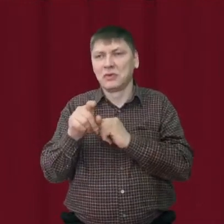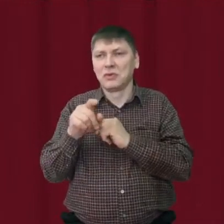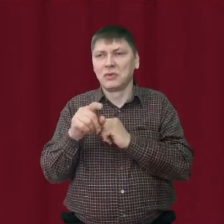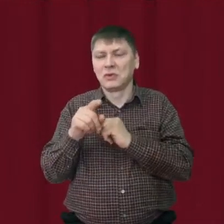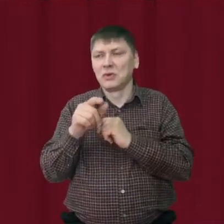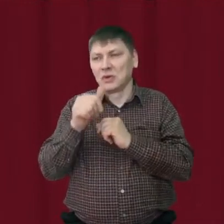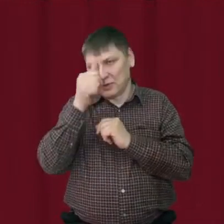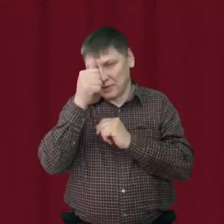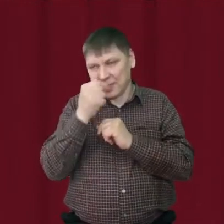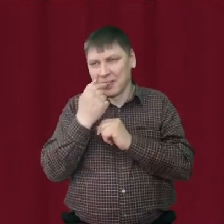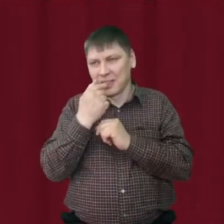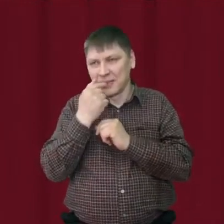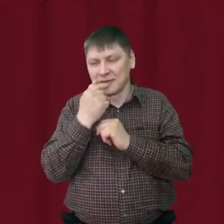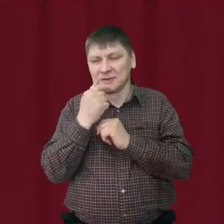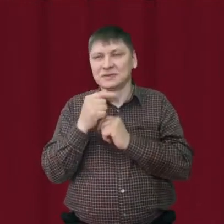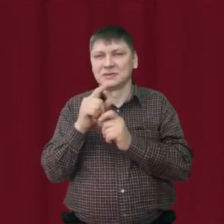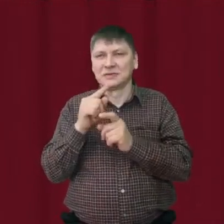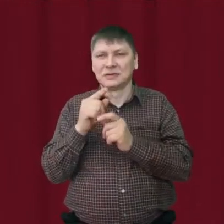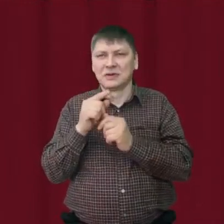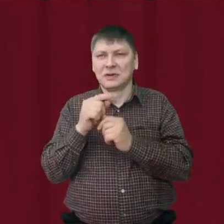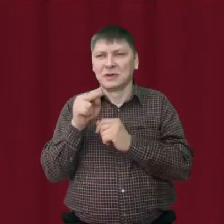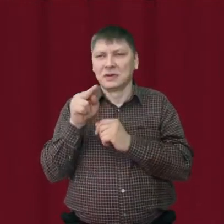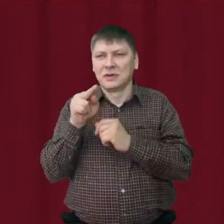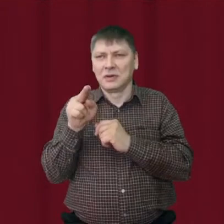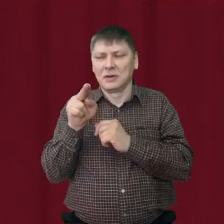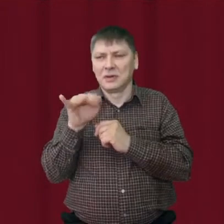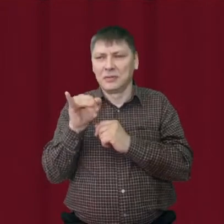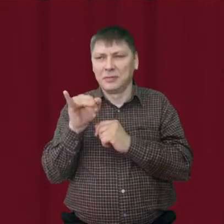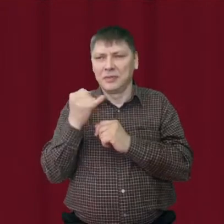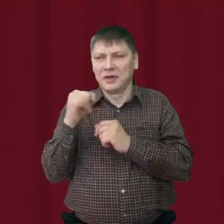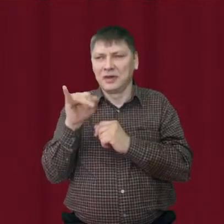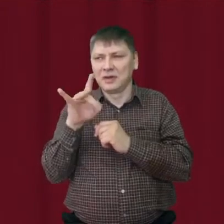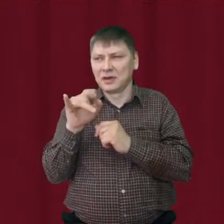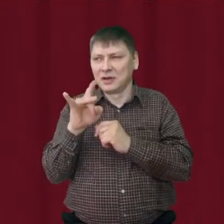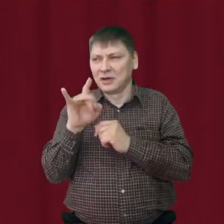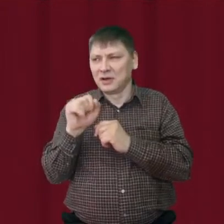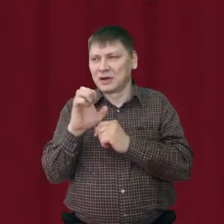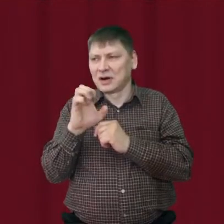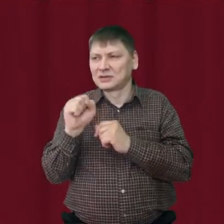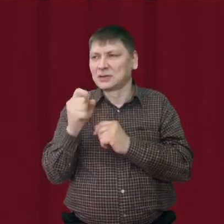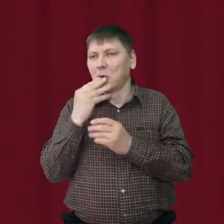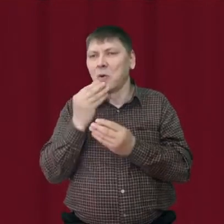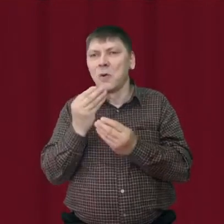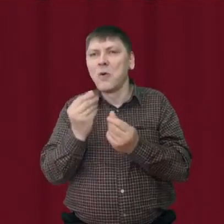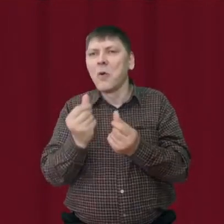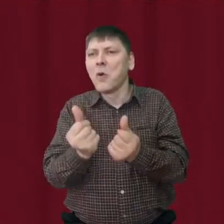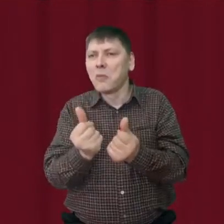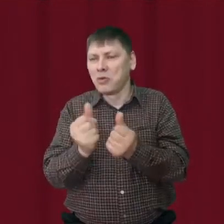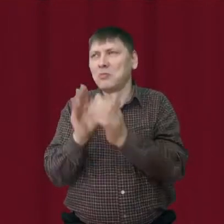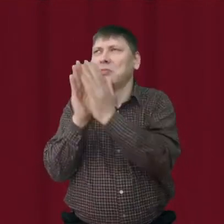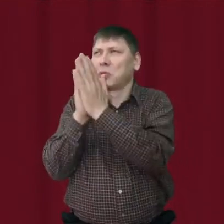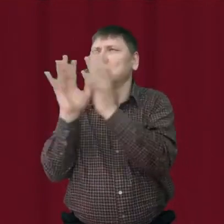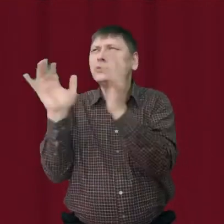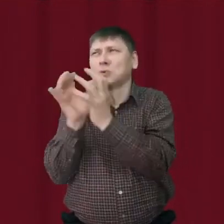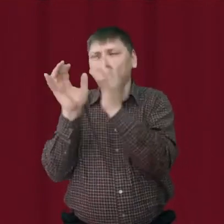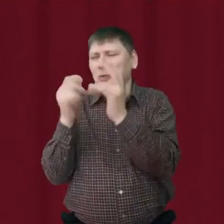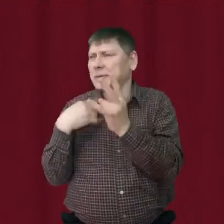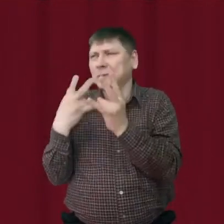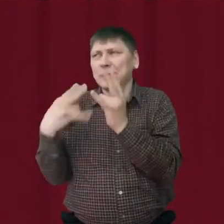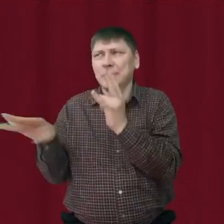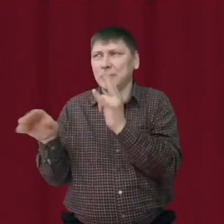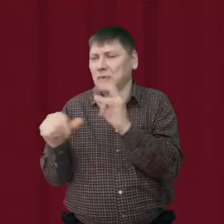дословно в греческом языке, это слово пейраса, то есть обольщение ко греху. И мы молимся, Господи, сохрани нас, помоги